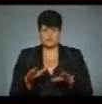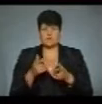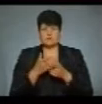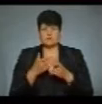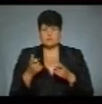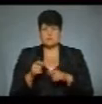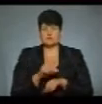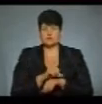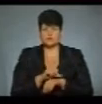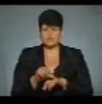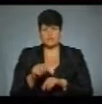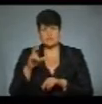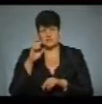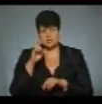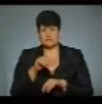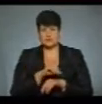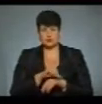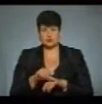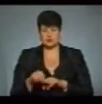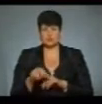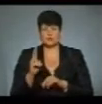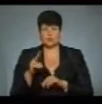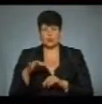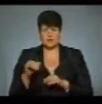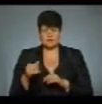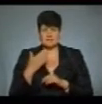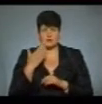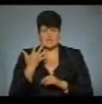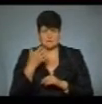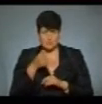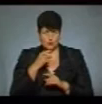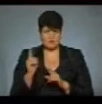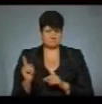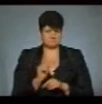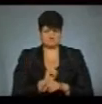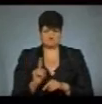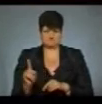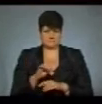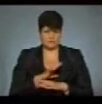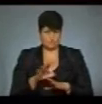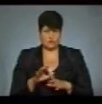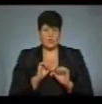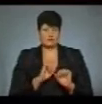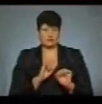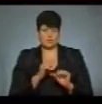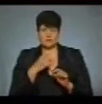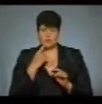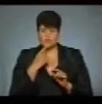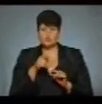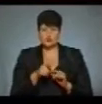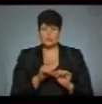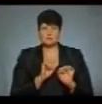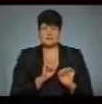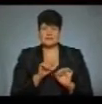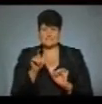інформацією прикордонників, державний кордон Клюєв за останні 5 років не перетинав. Адвокат Клюєва, нагадаю, стверджує, що його